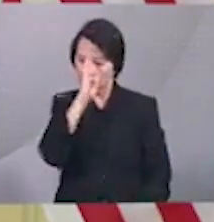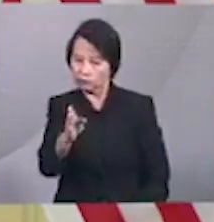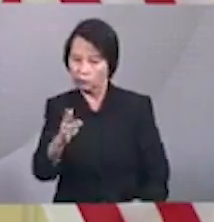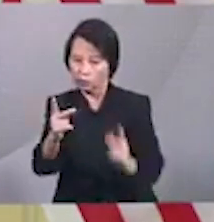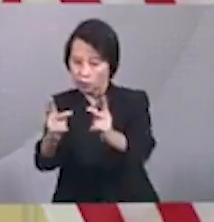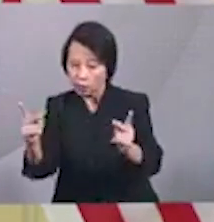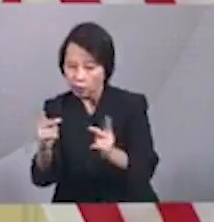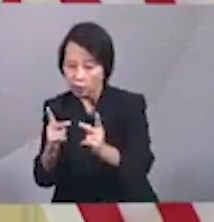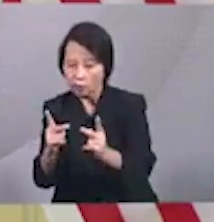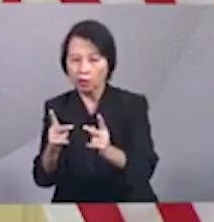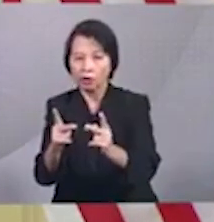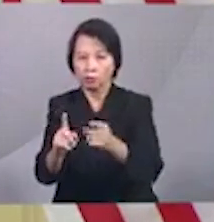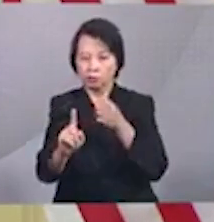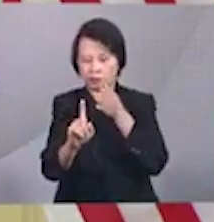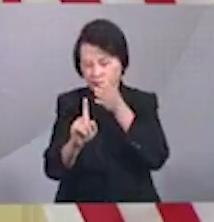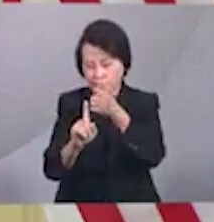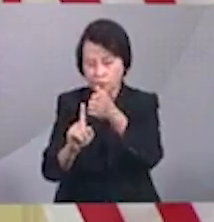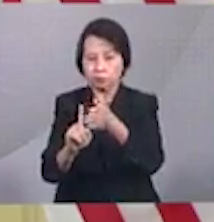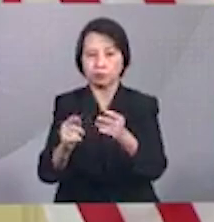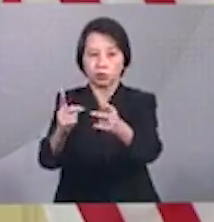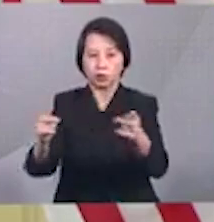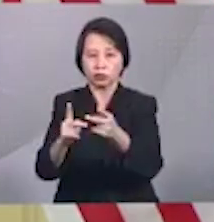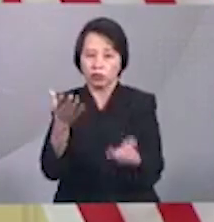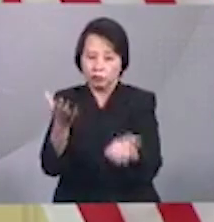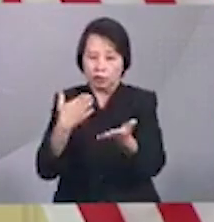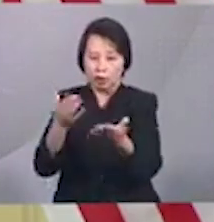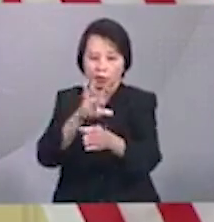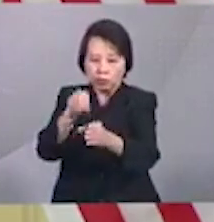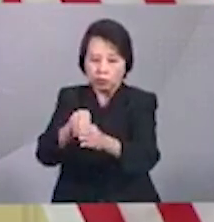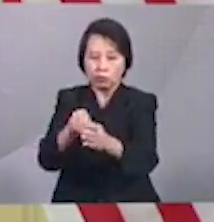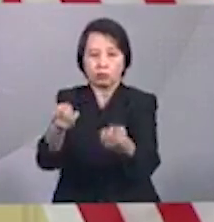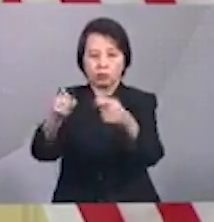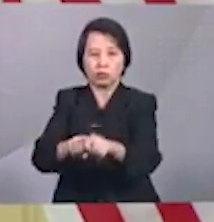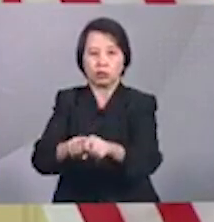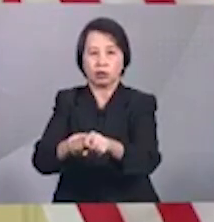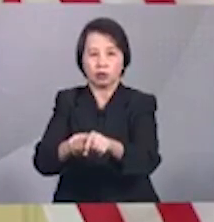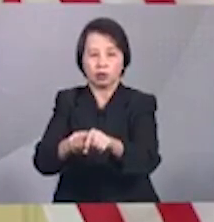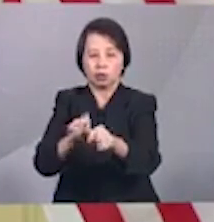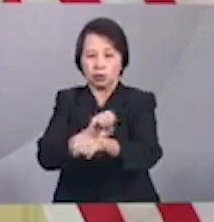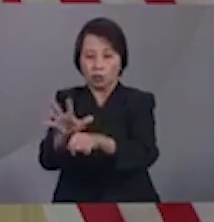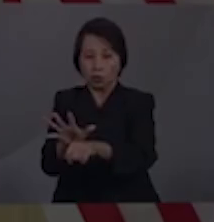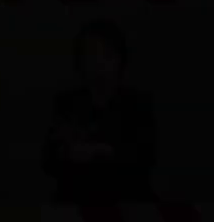kepada kawasan-kawasan secara bersasar di kawasan yang mungkin akan melibatkan berlakunya COVID positif dan sebagainya.